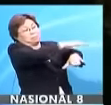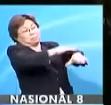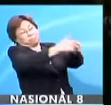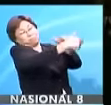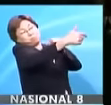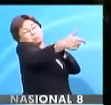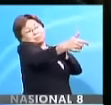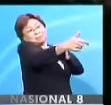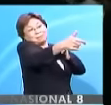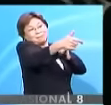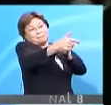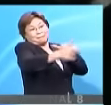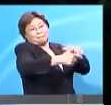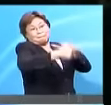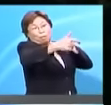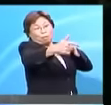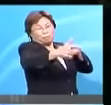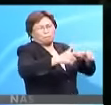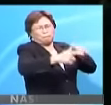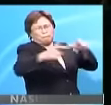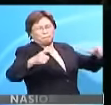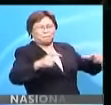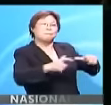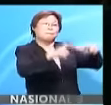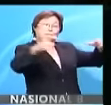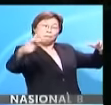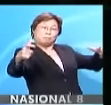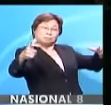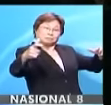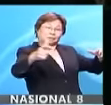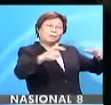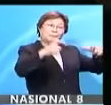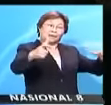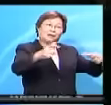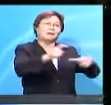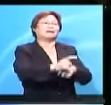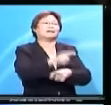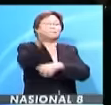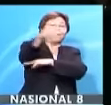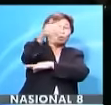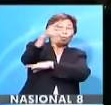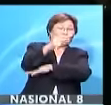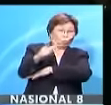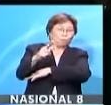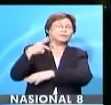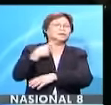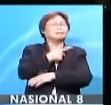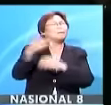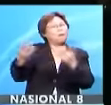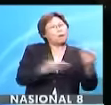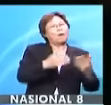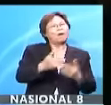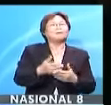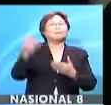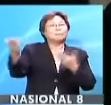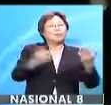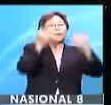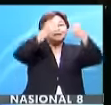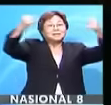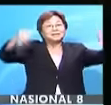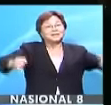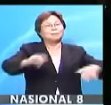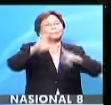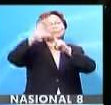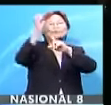persembahan pentas terbesar di Dataran Merdeka Kuala Lumpur. Seolah-olahnya kita membawa istana budaya